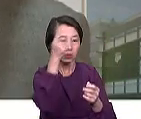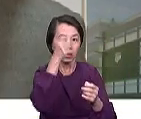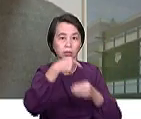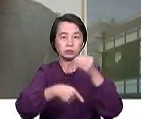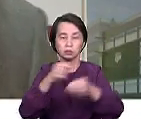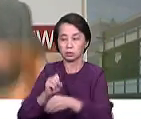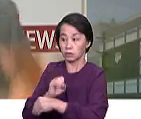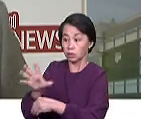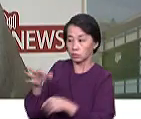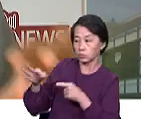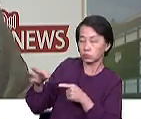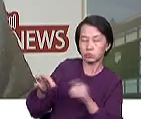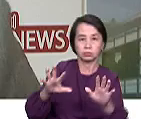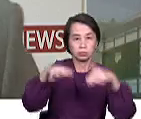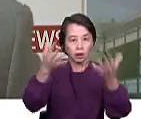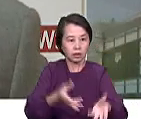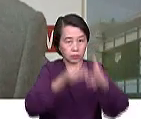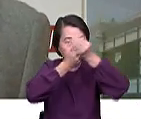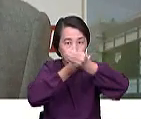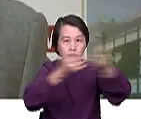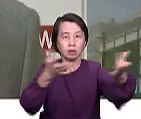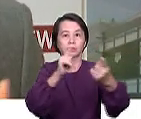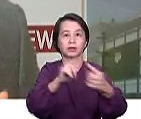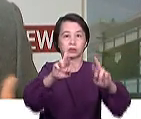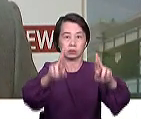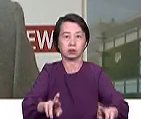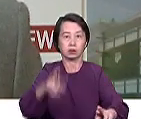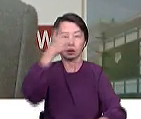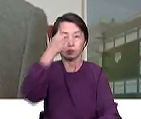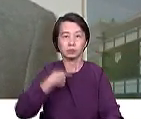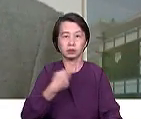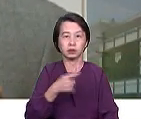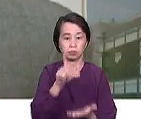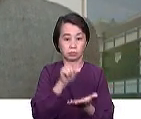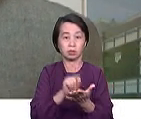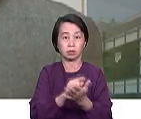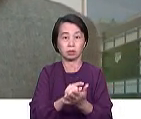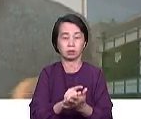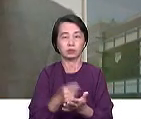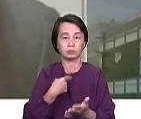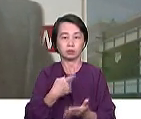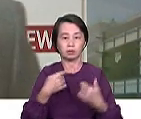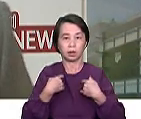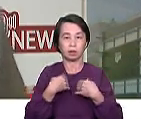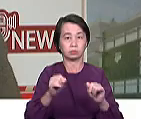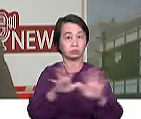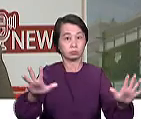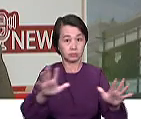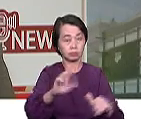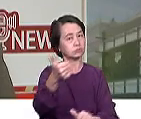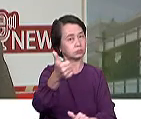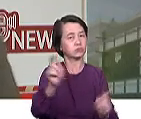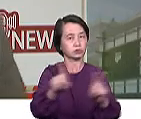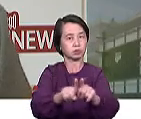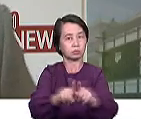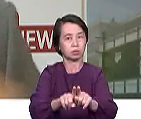dengan COVID-19. Bagaimana mesej itu sampai kepada rakyat? Kerana kita ni sebagai media, kita juga adalah frontliner yang